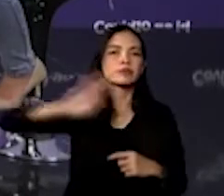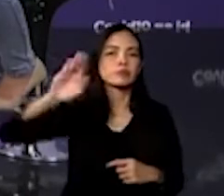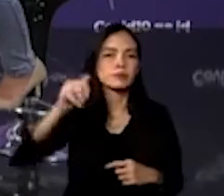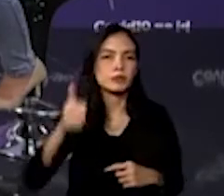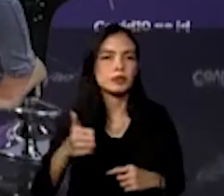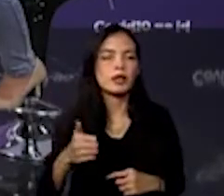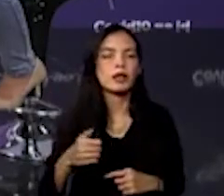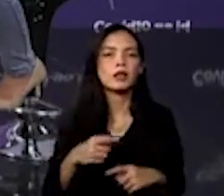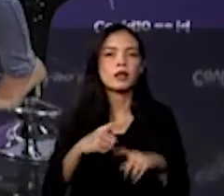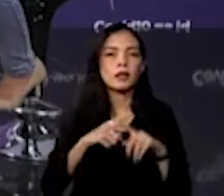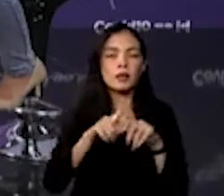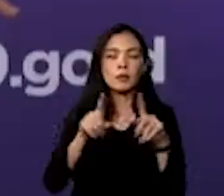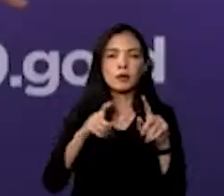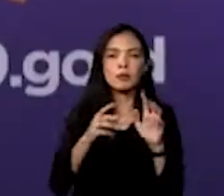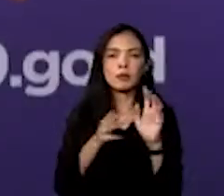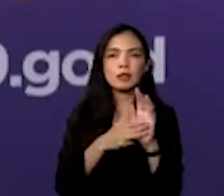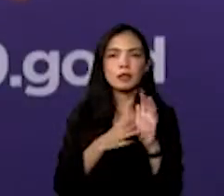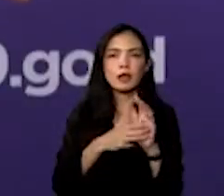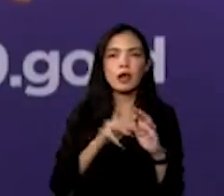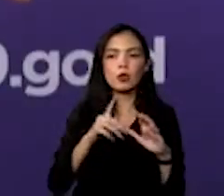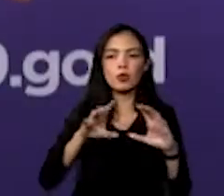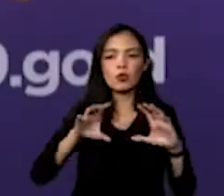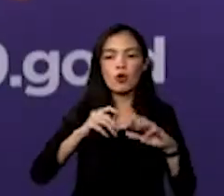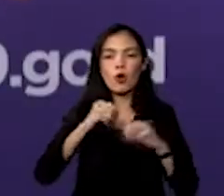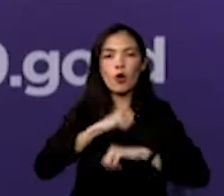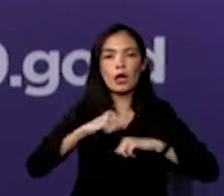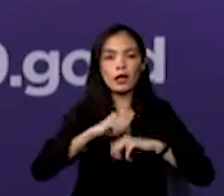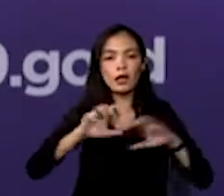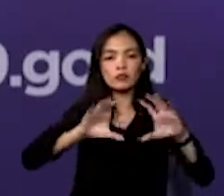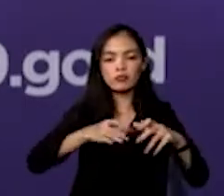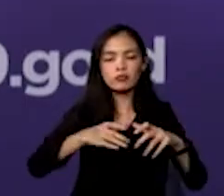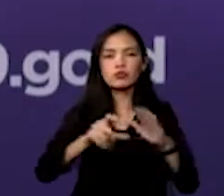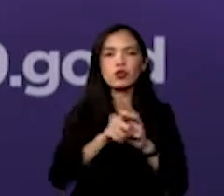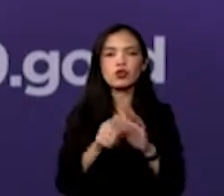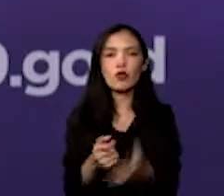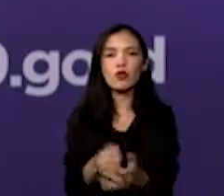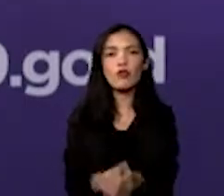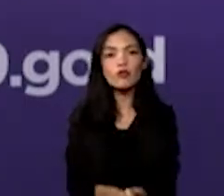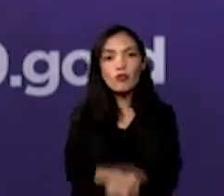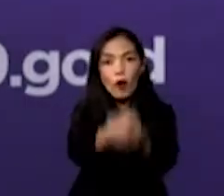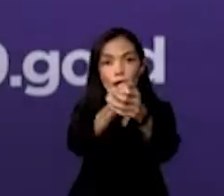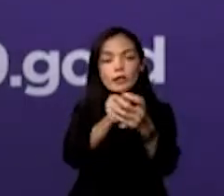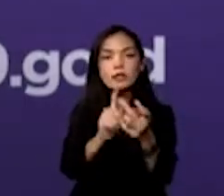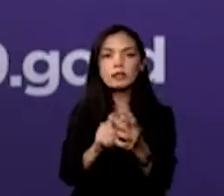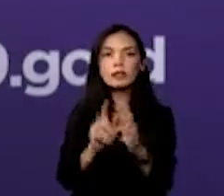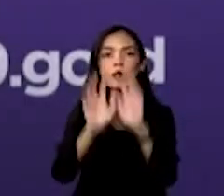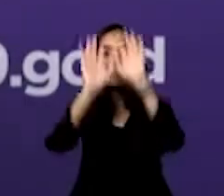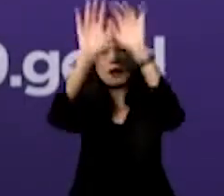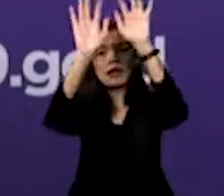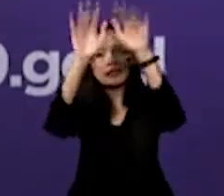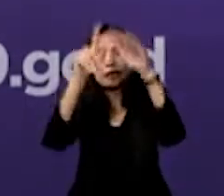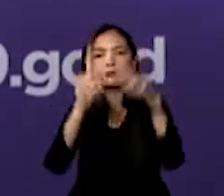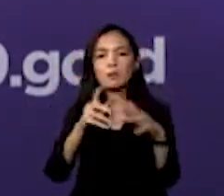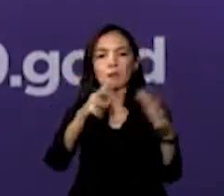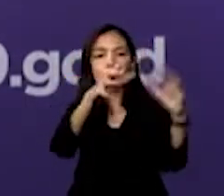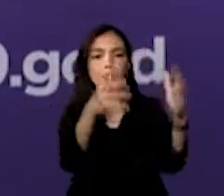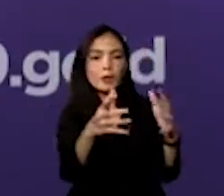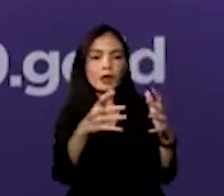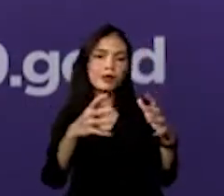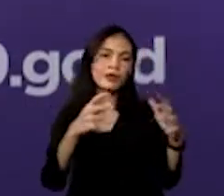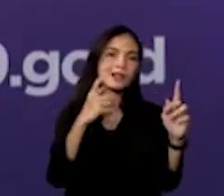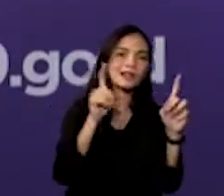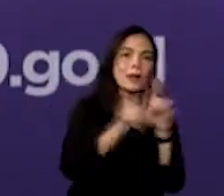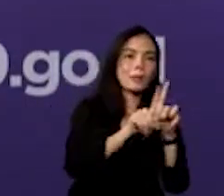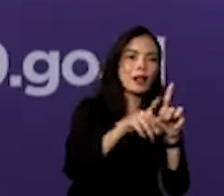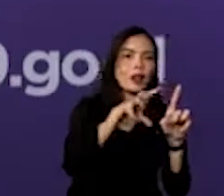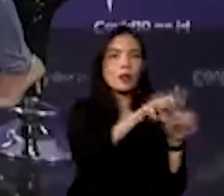untuk olahraga bergu kayak voli basket Kara mesti nempel ambil bolanya itu dekat jadi artinya olahraga